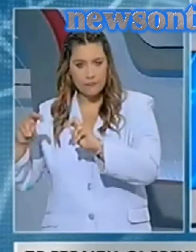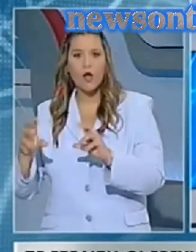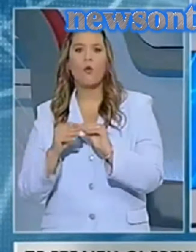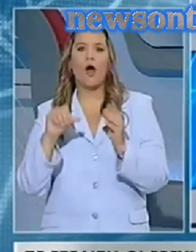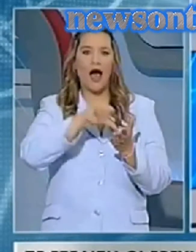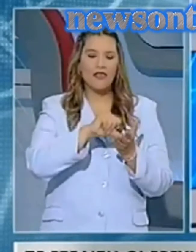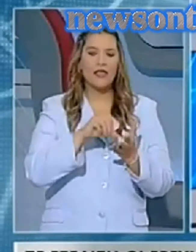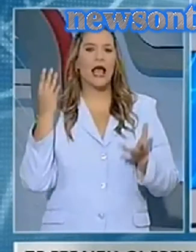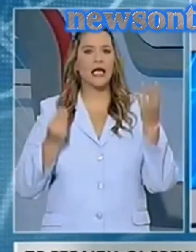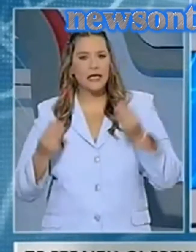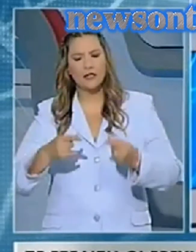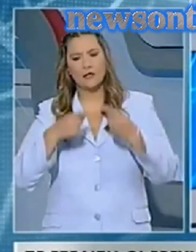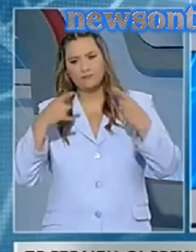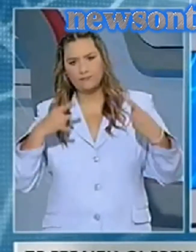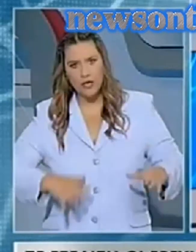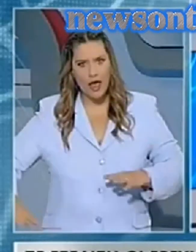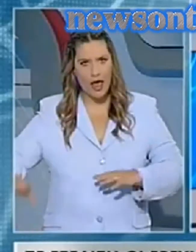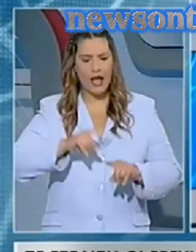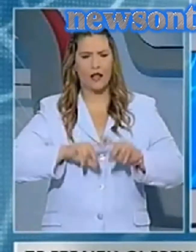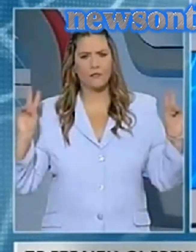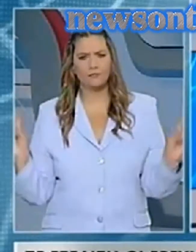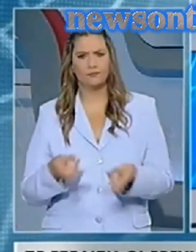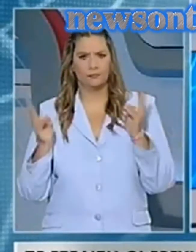Υπότιτλοι AUTHORWAVE